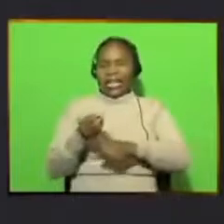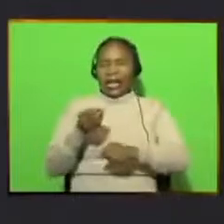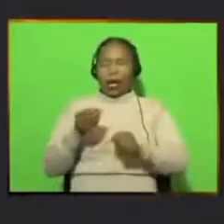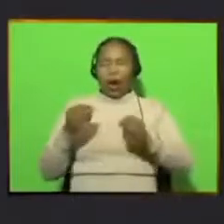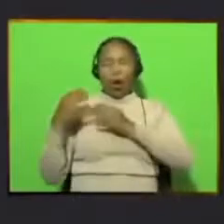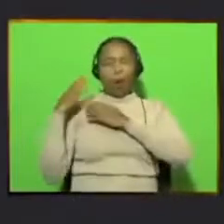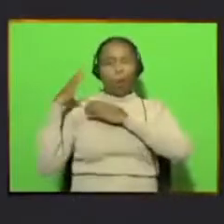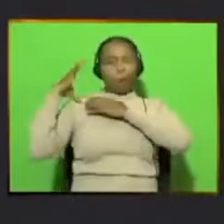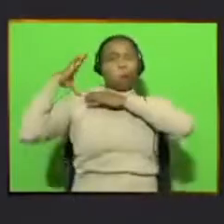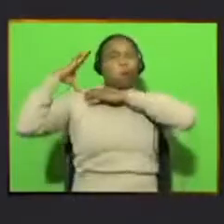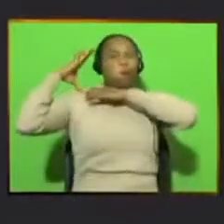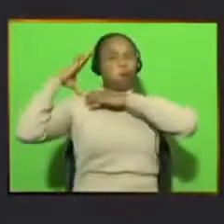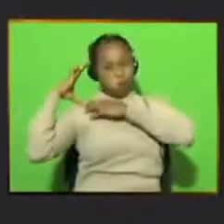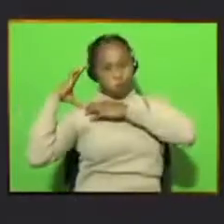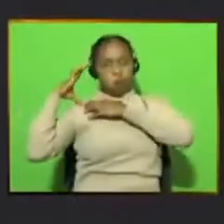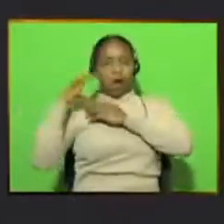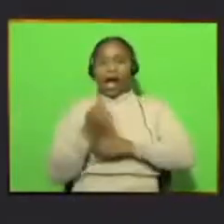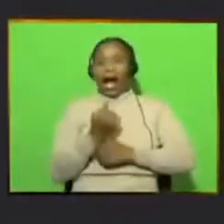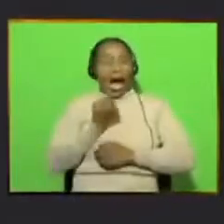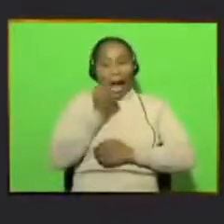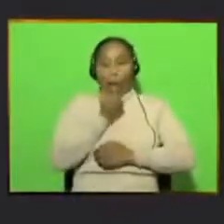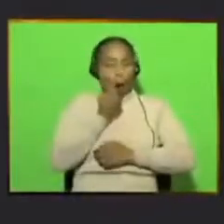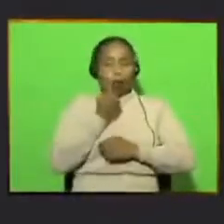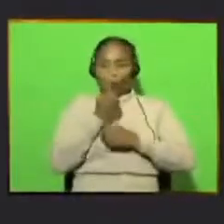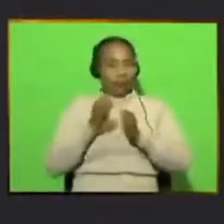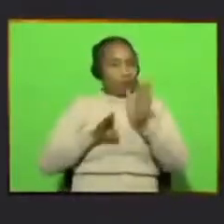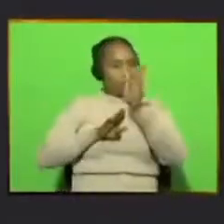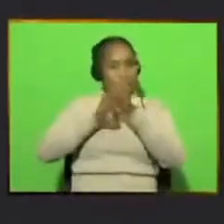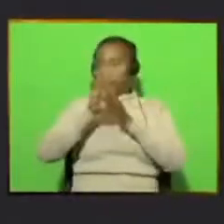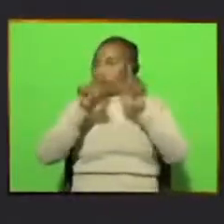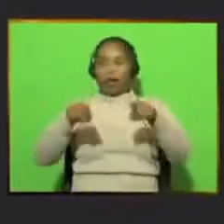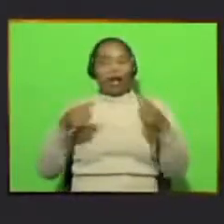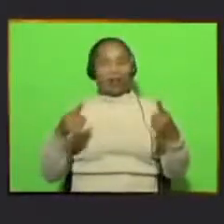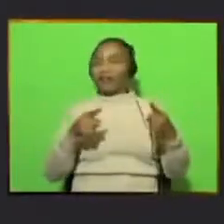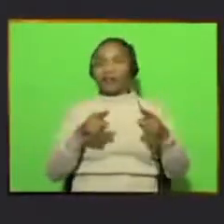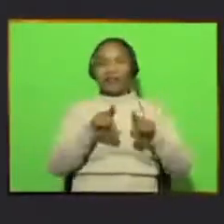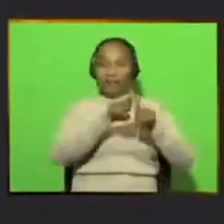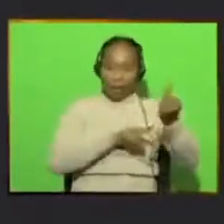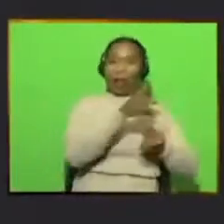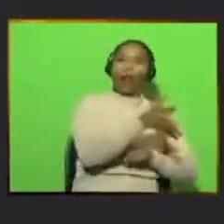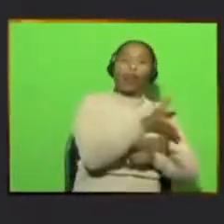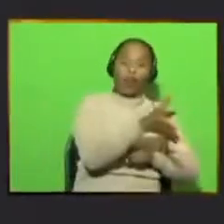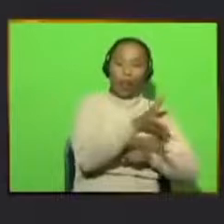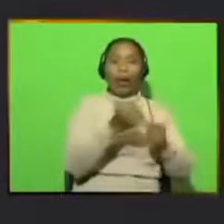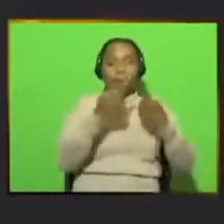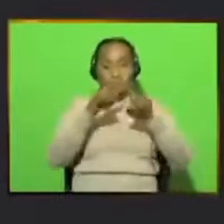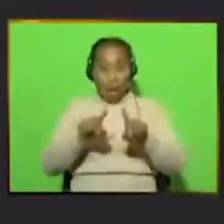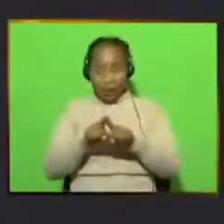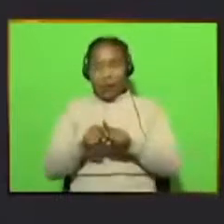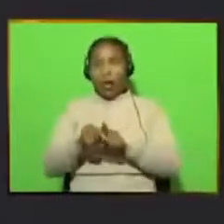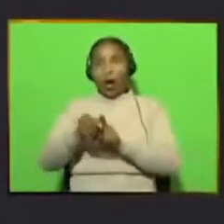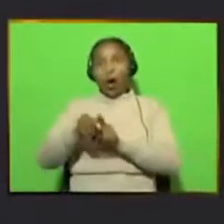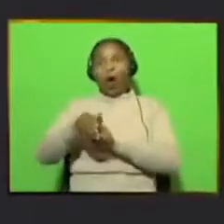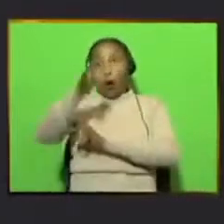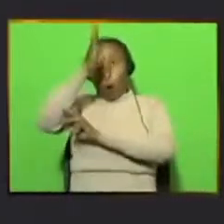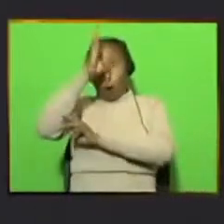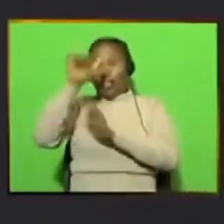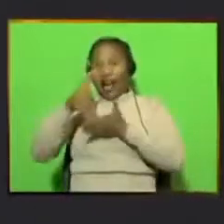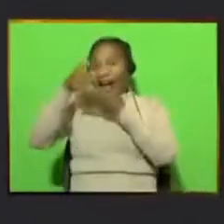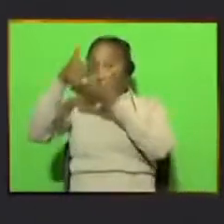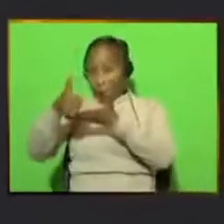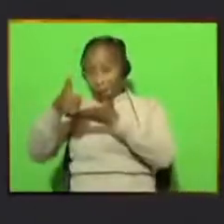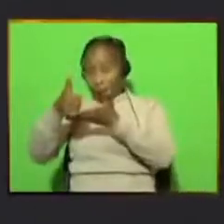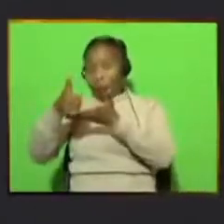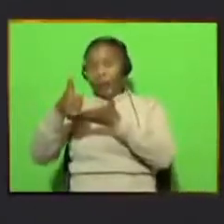dit nie regkry nie. Maar met die hulp van ons hemelse Vader kan ons Suid-Afrika 'n